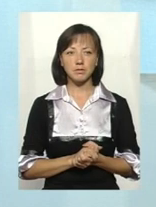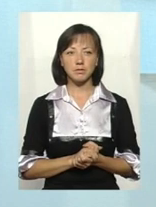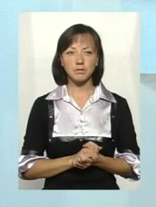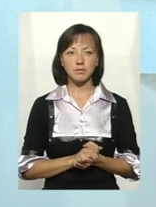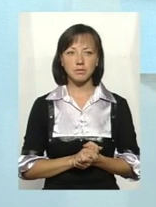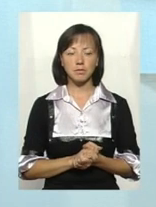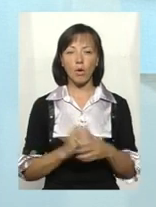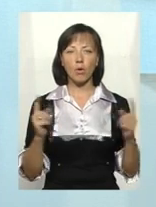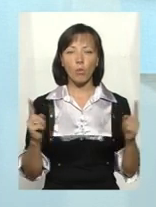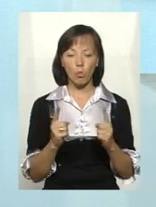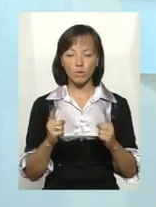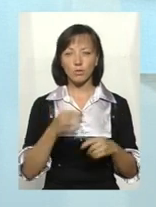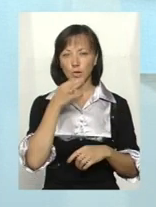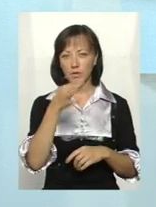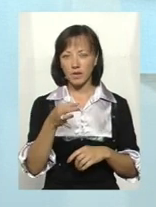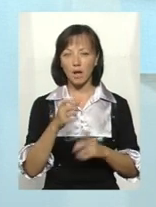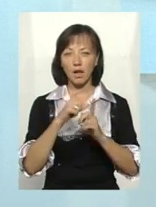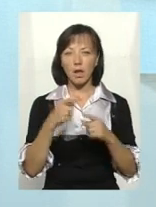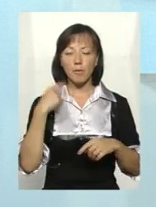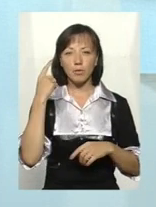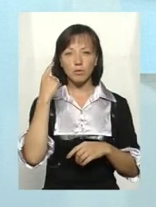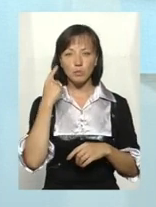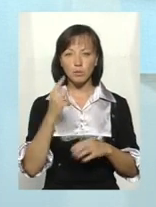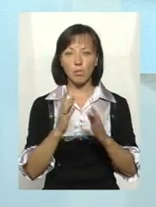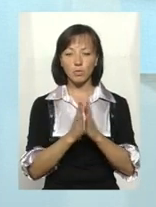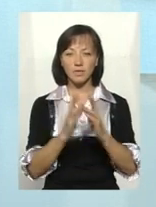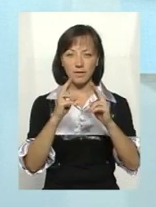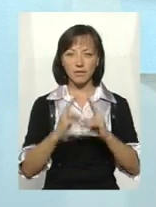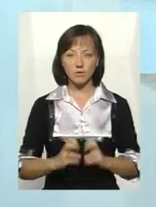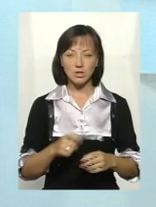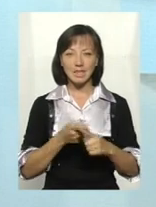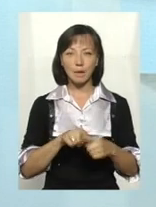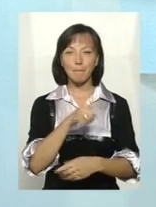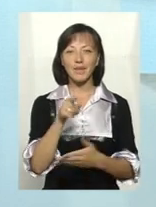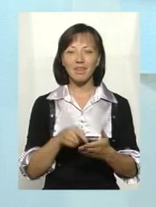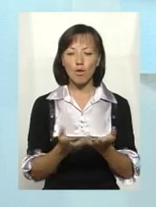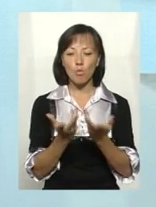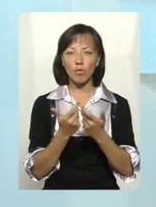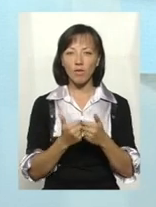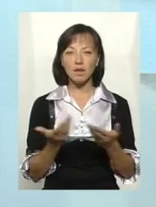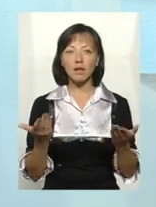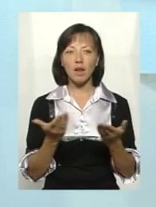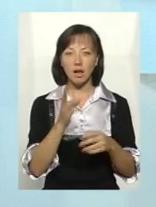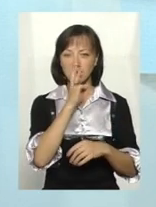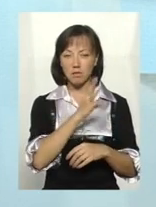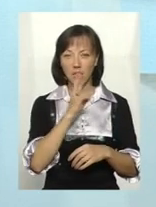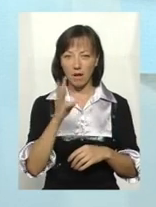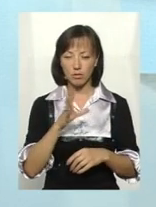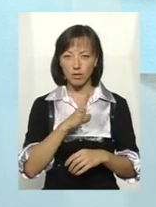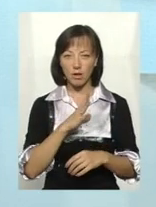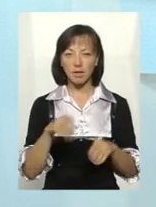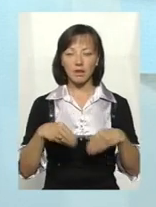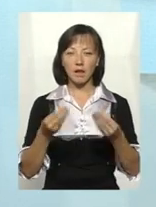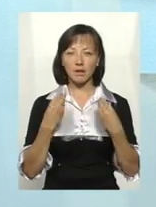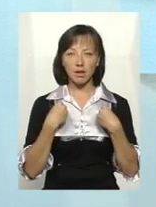Я відповідаю вам коротко, що ми почули, я попросила їх вивчити це питання, обрахувати, яка пішла заробітна плата,